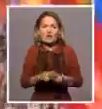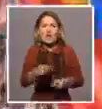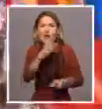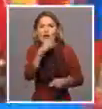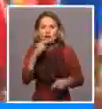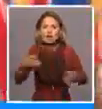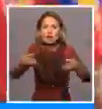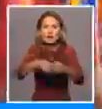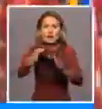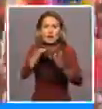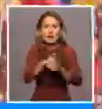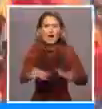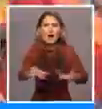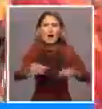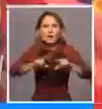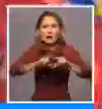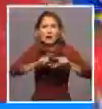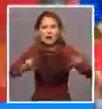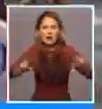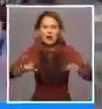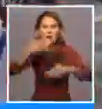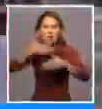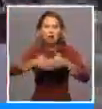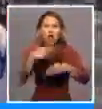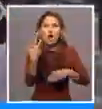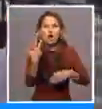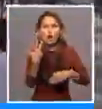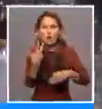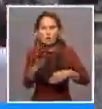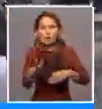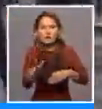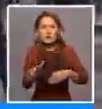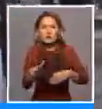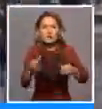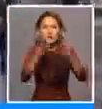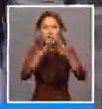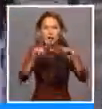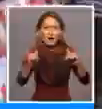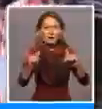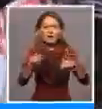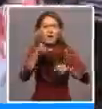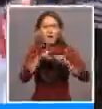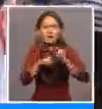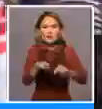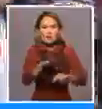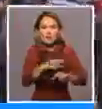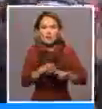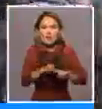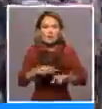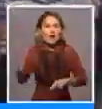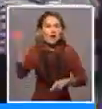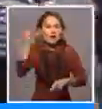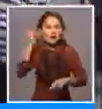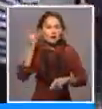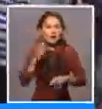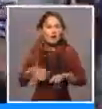партия қосылды. Олар парламент ғимараты алдына 30 шақты күрек еткен. Бұдан бөлек қыркүйектің алысынан бері Кишиневтің басты